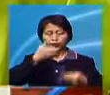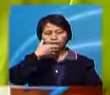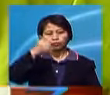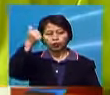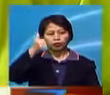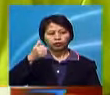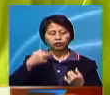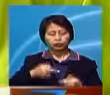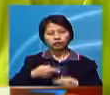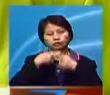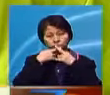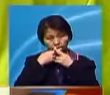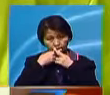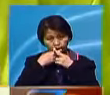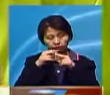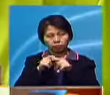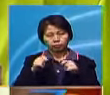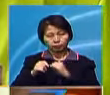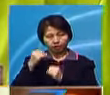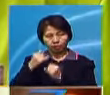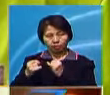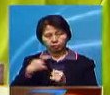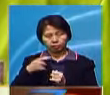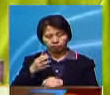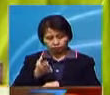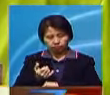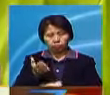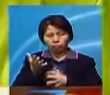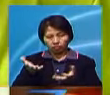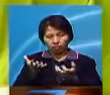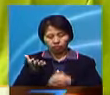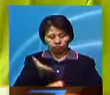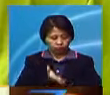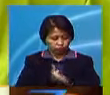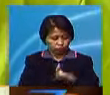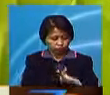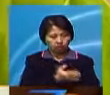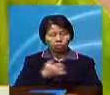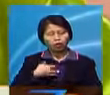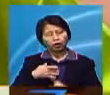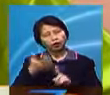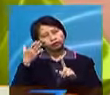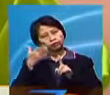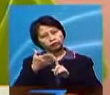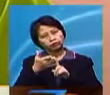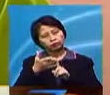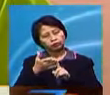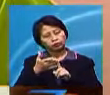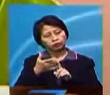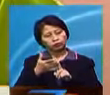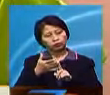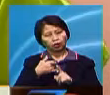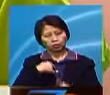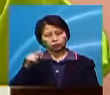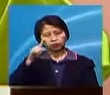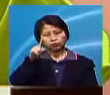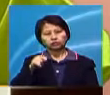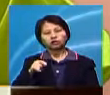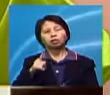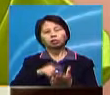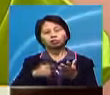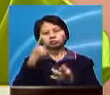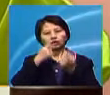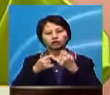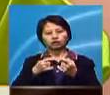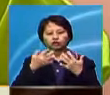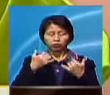Last year kita tempat terakhir, kita nak improve. Ada yang target ada yang suruh tanya apa target yang kita ada.